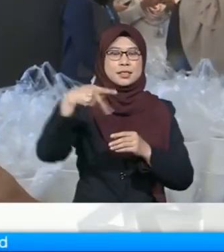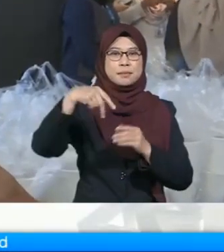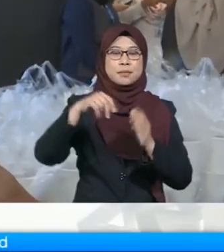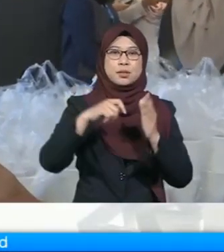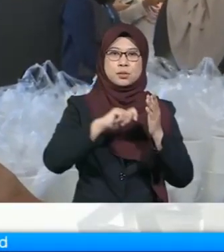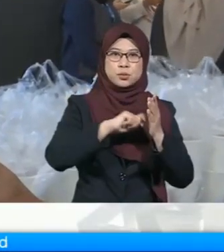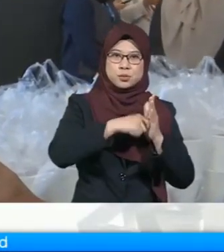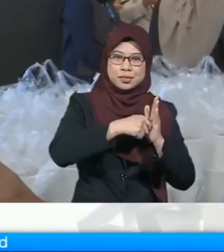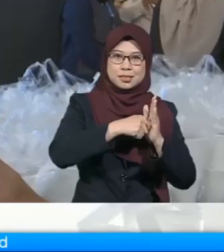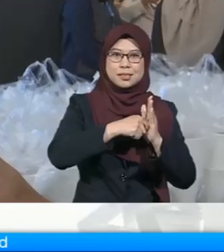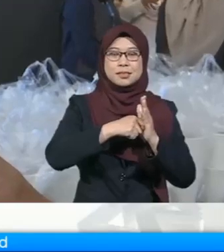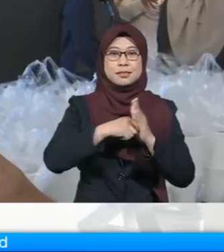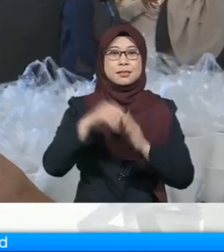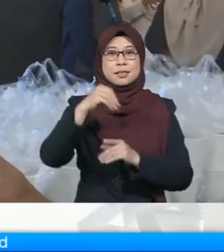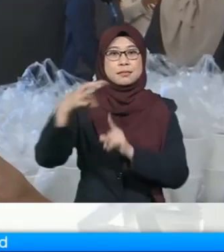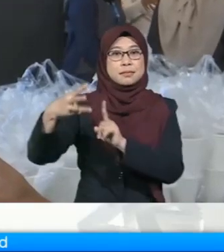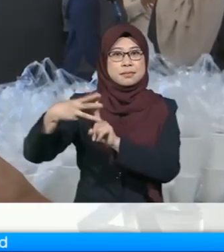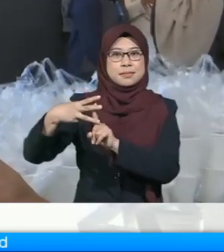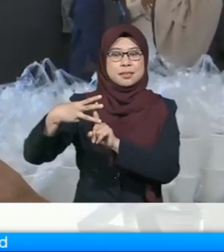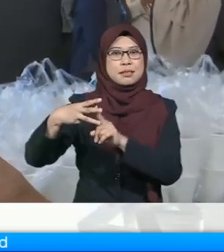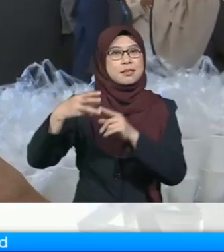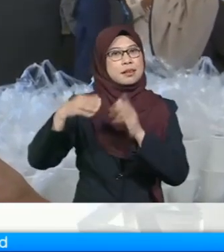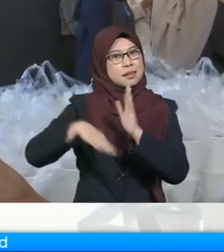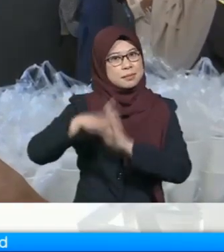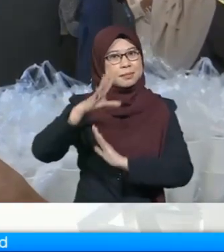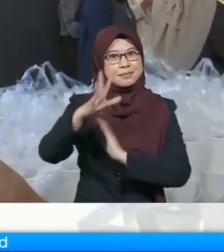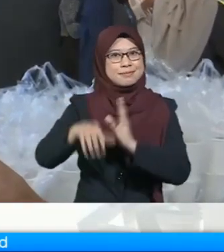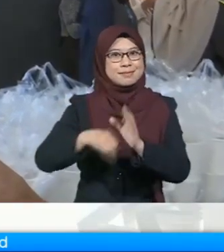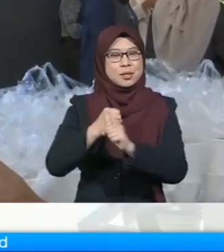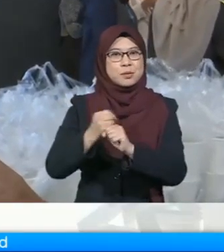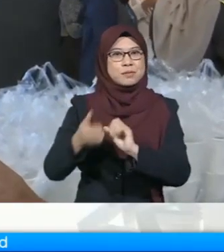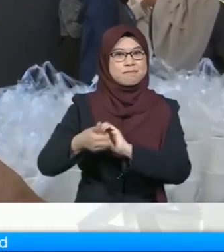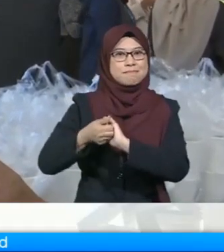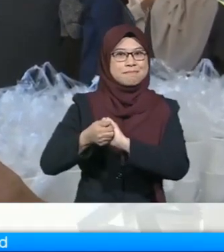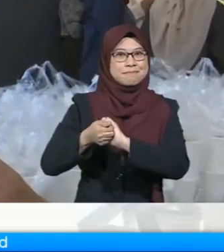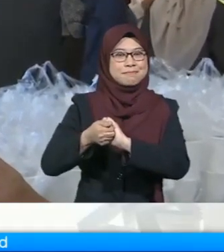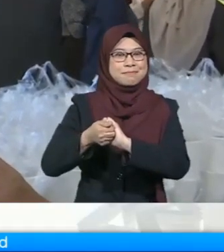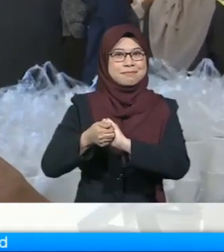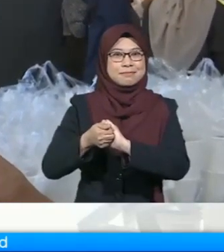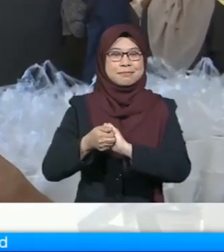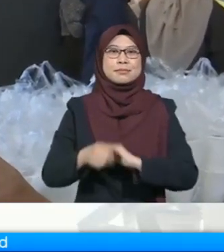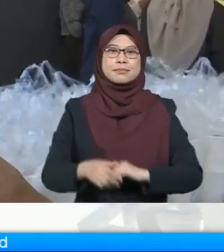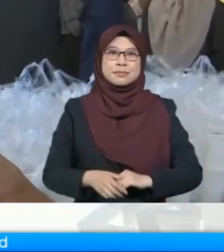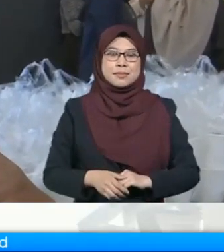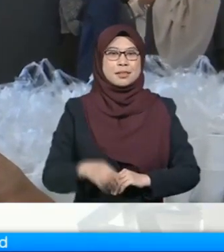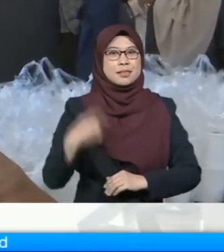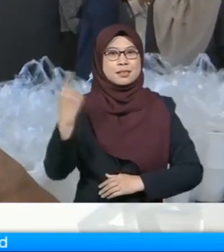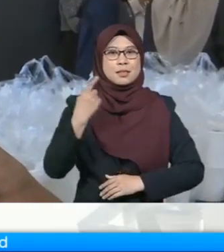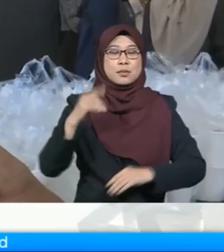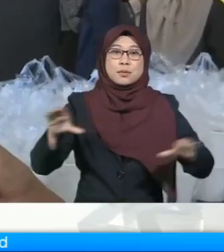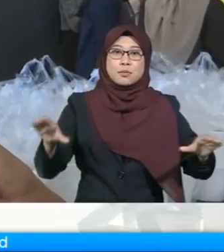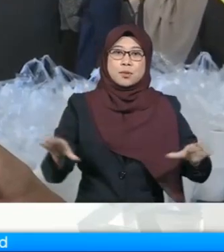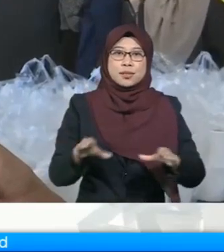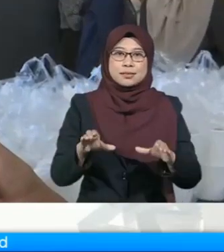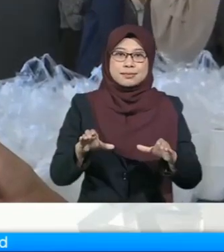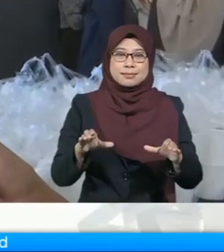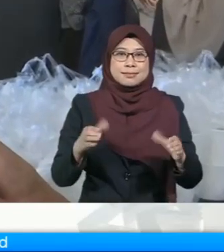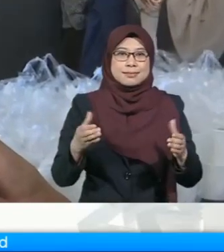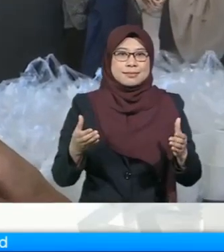lebih lima tahun kita senjata selalu mengadakan